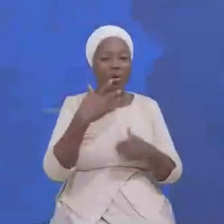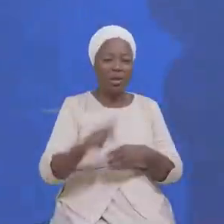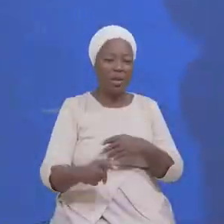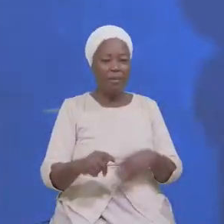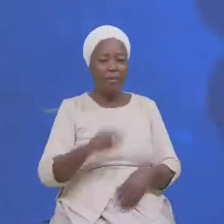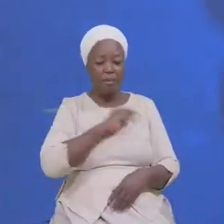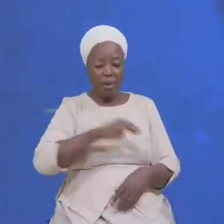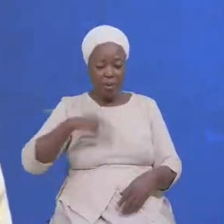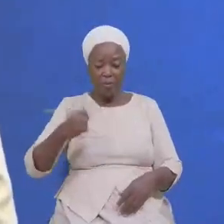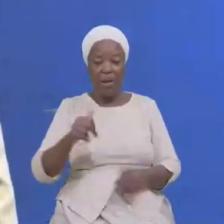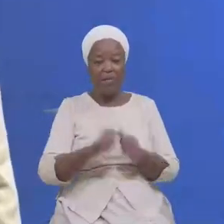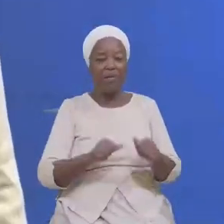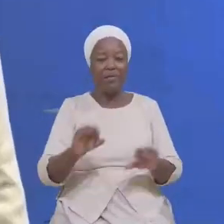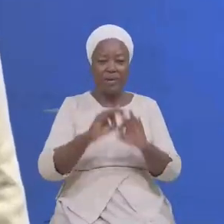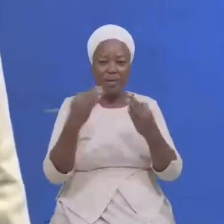membres de toute famille,